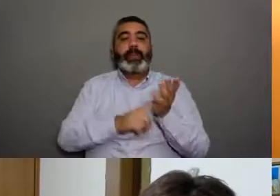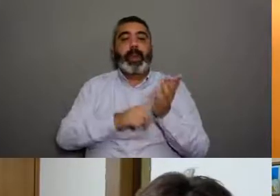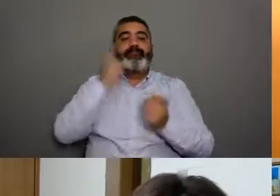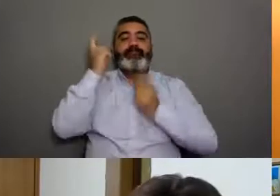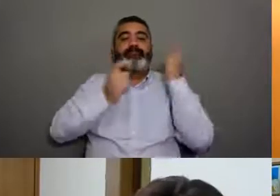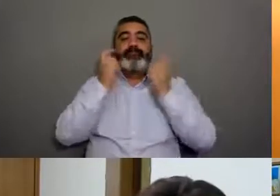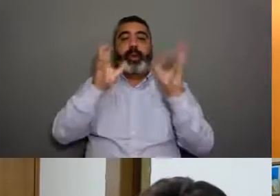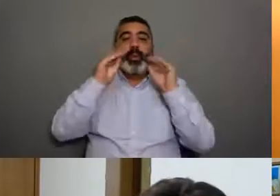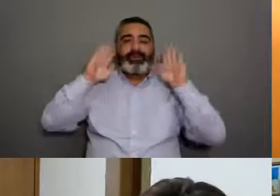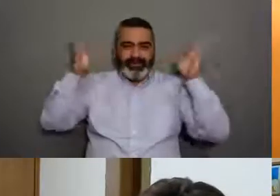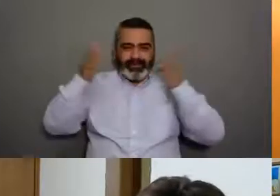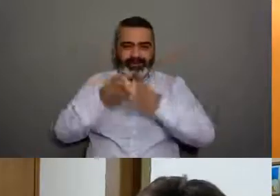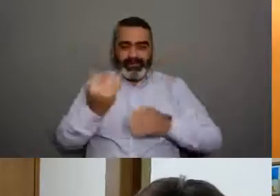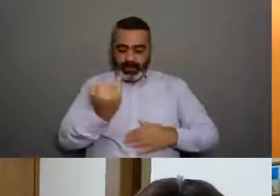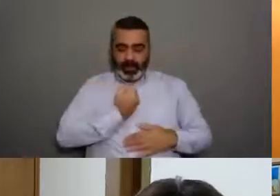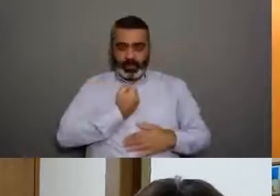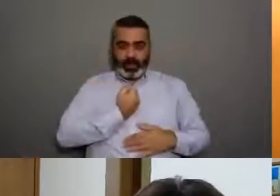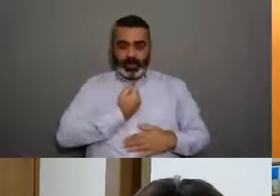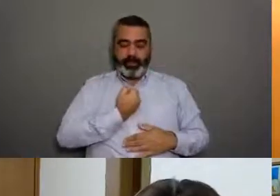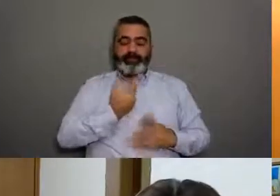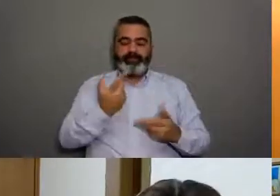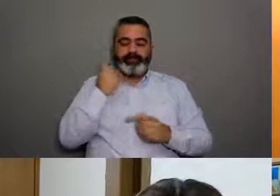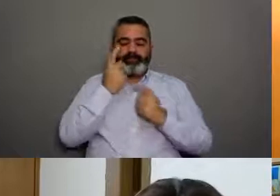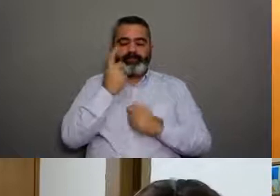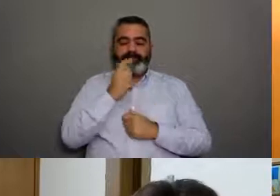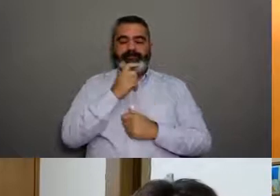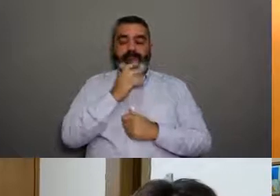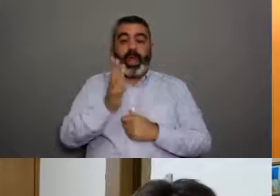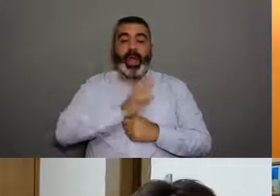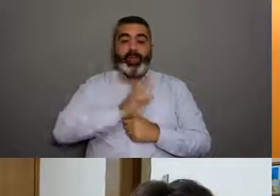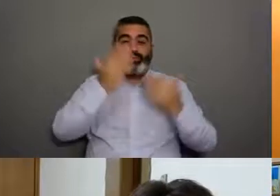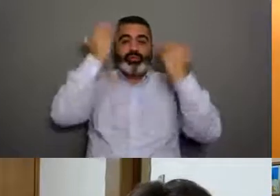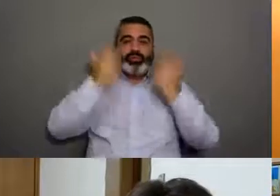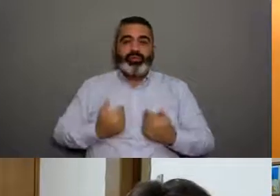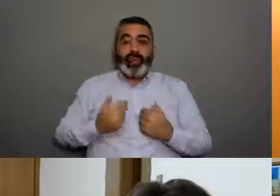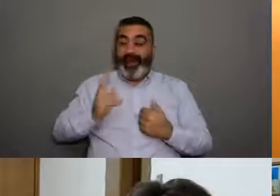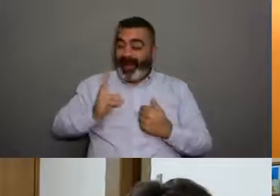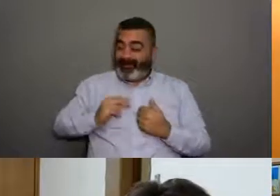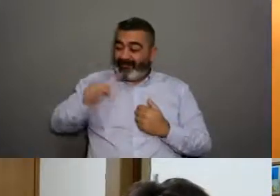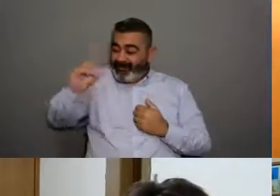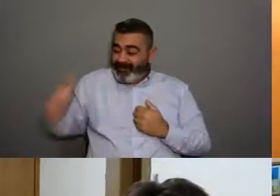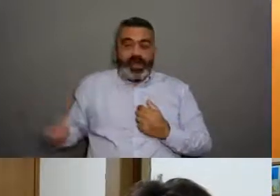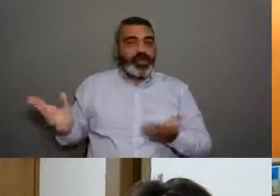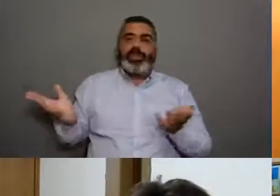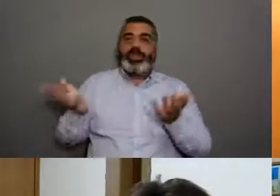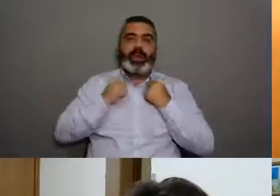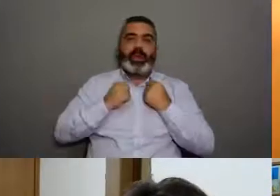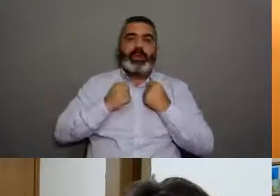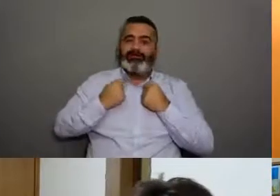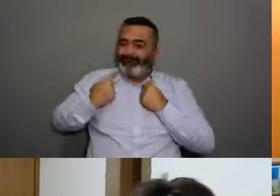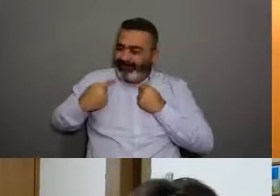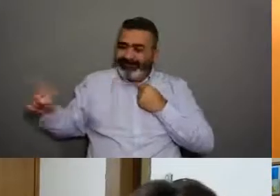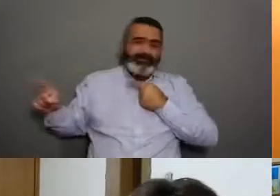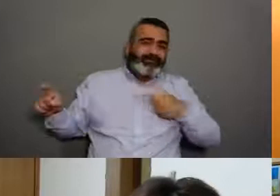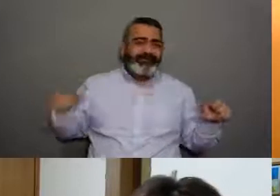της ταυτότητας, κάθε άνθρωπος είναι όπως κανένας άλλος άνθρωπος. Κάθε αφήγημα ήταν μοναδικό,